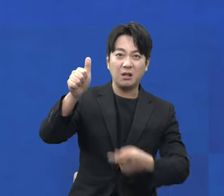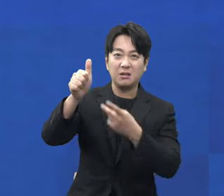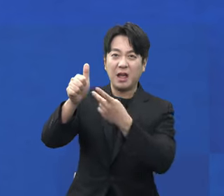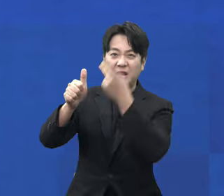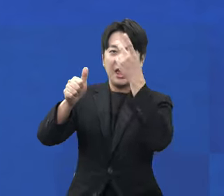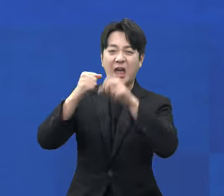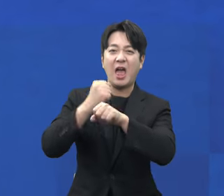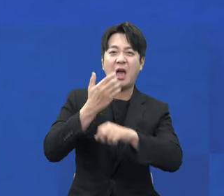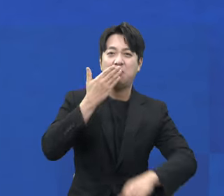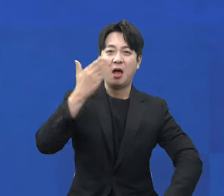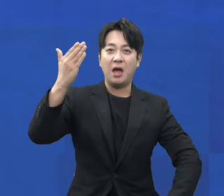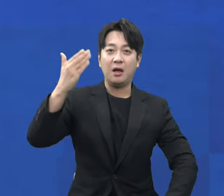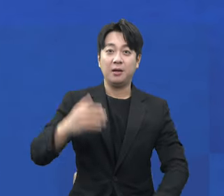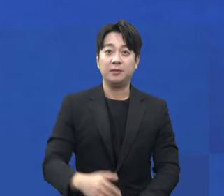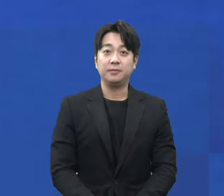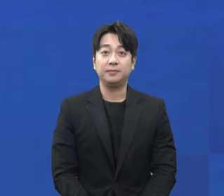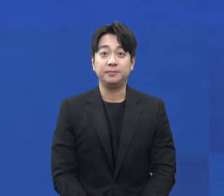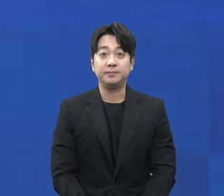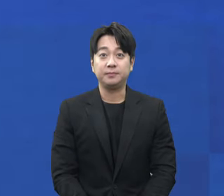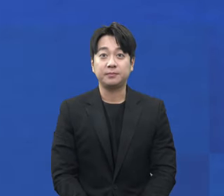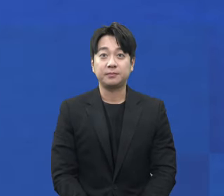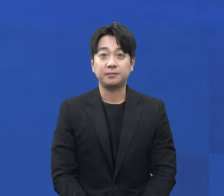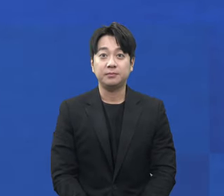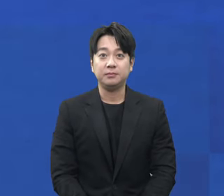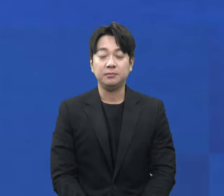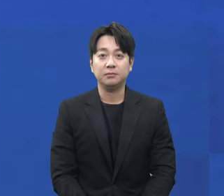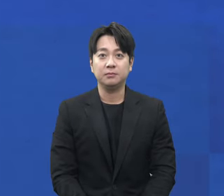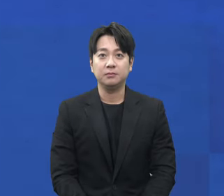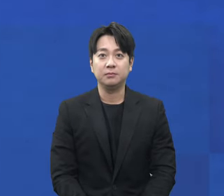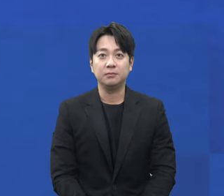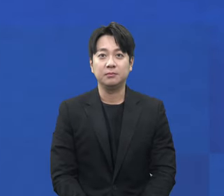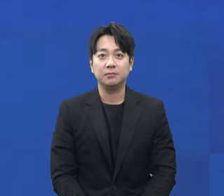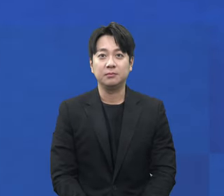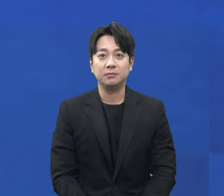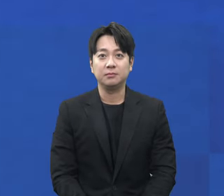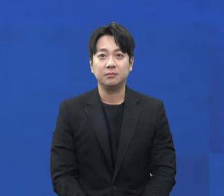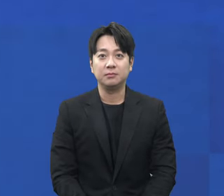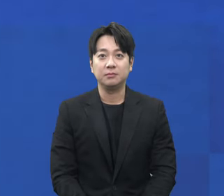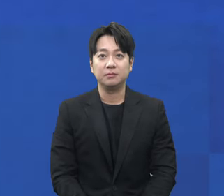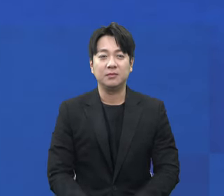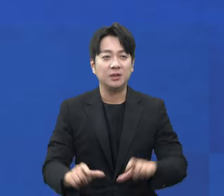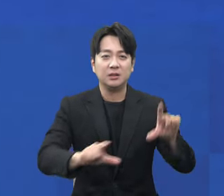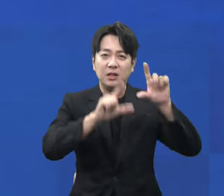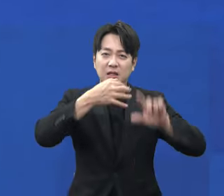탄핵하라! 단 하루도 못 참겠다!